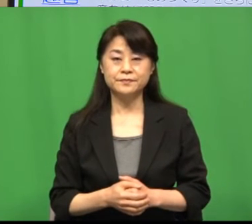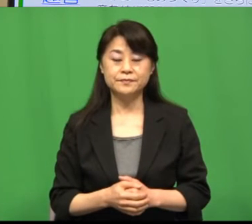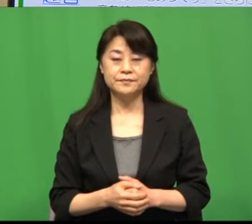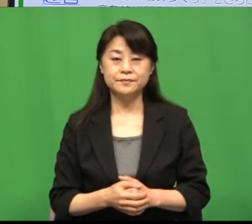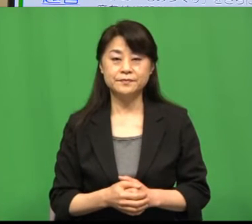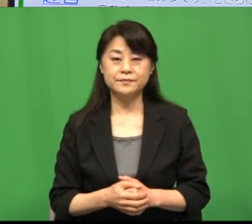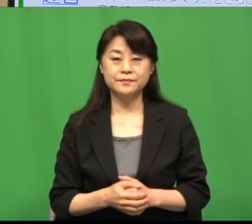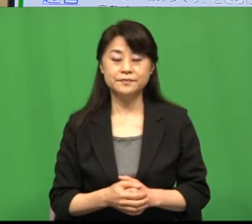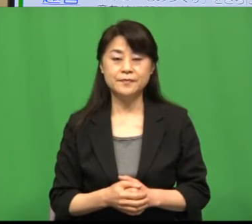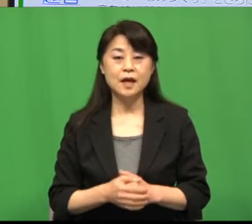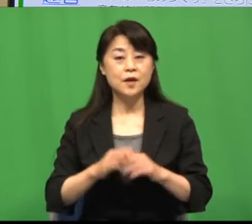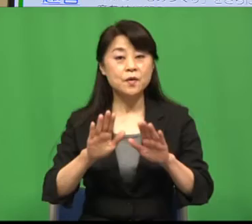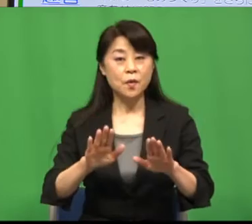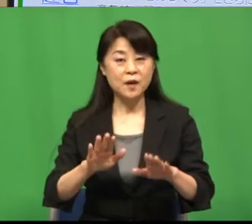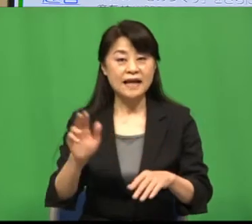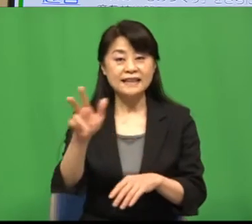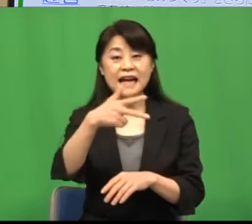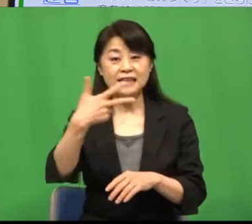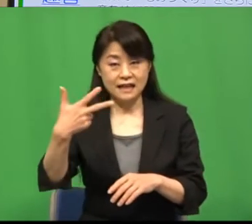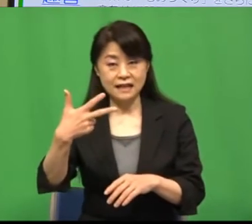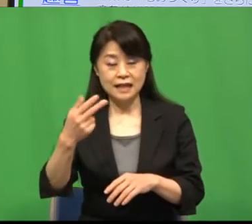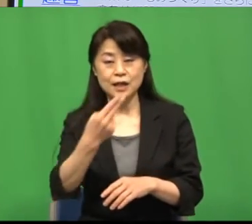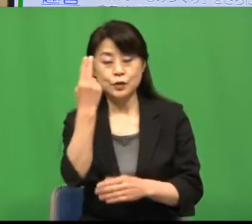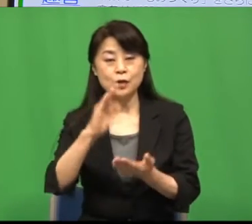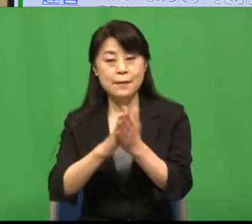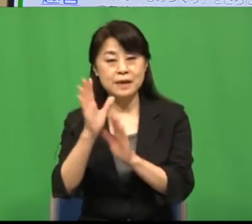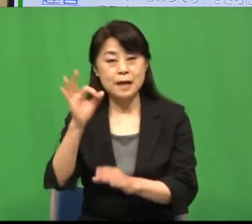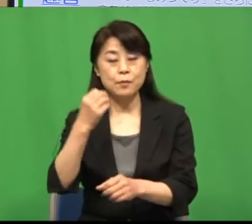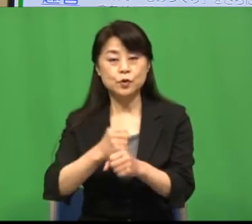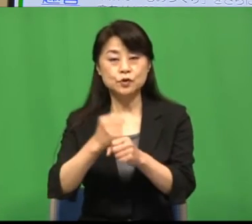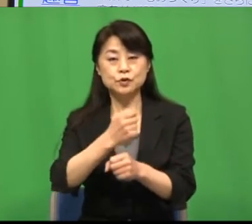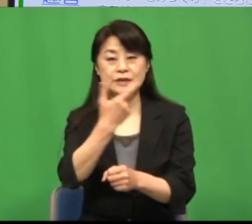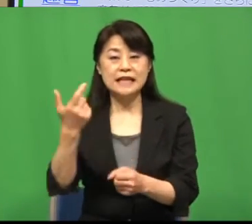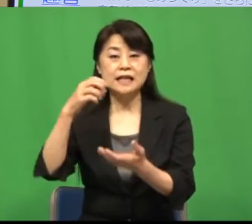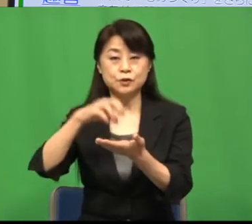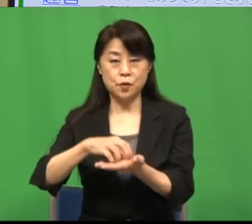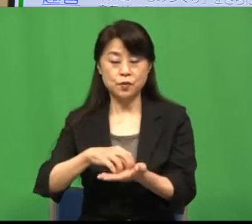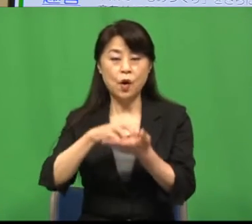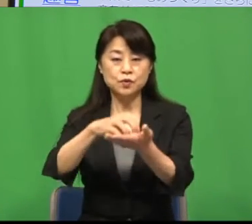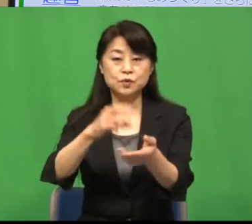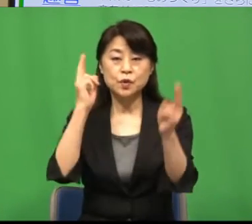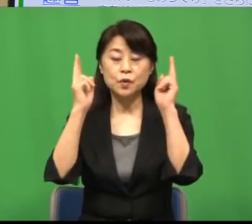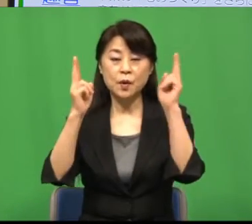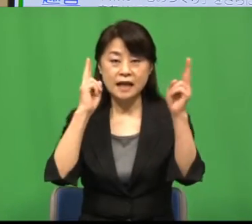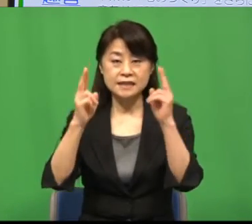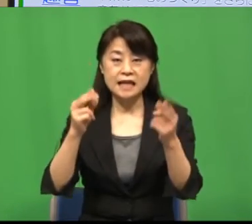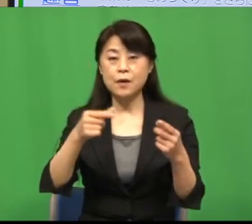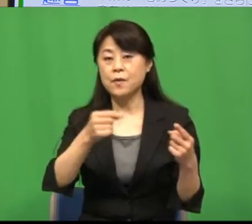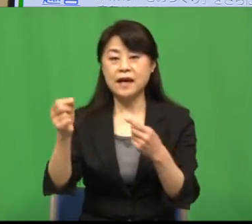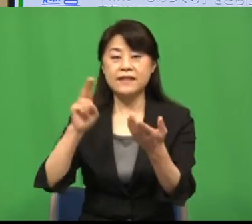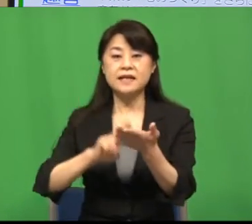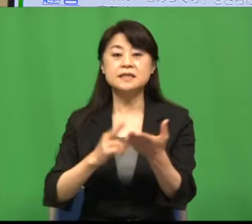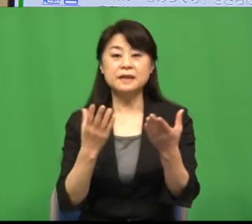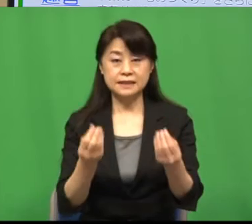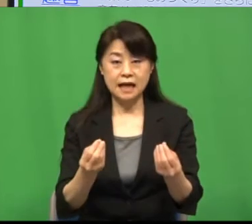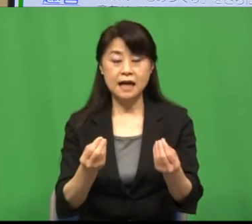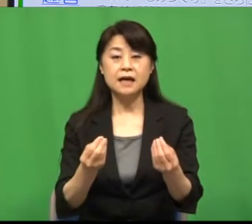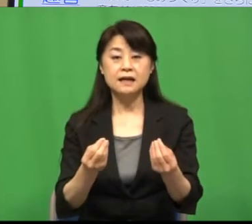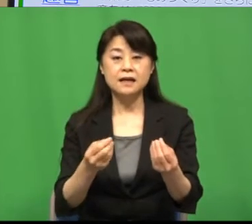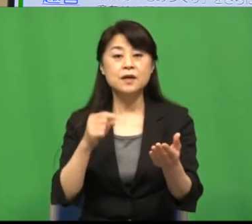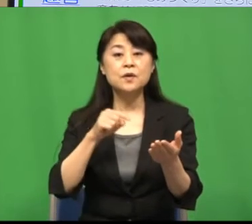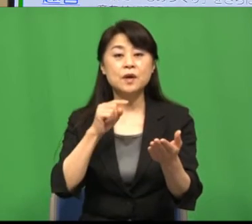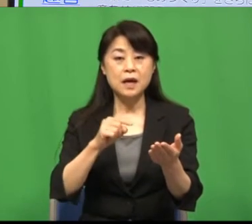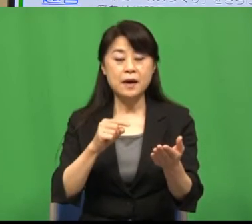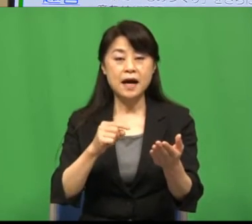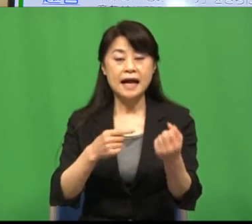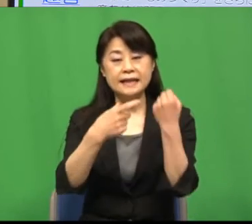県ではこの度第7回富山県ものづくり大賞の受賞企業を決定をいたしました。この賞は本県の